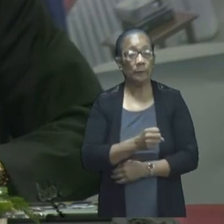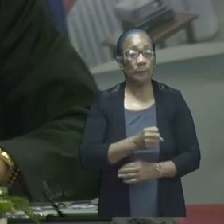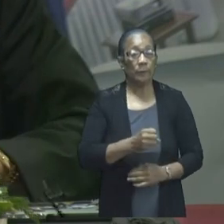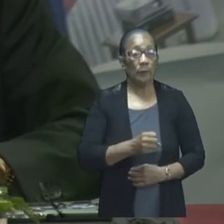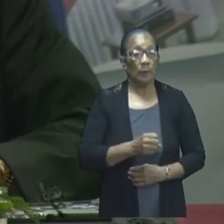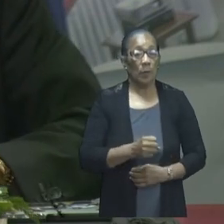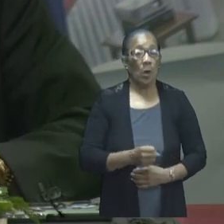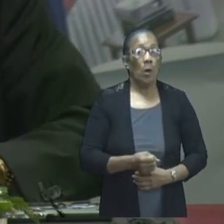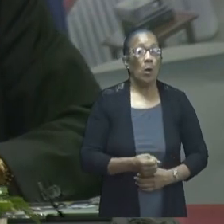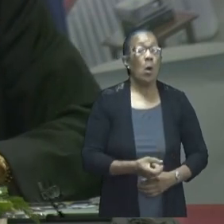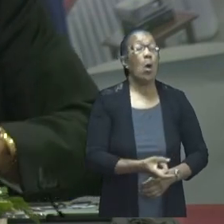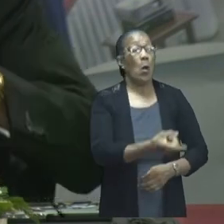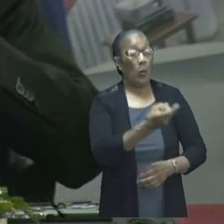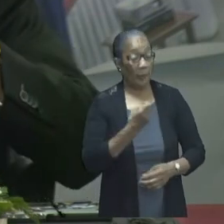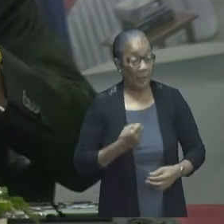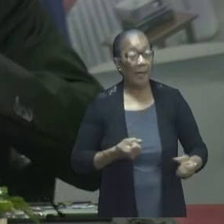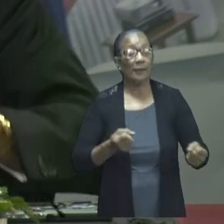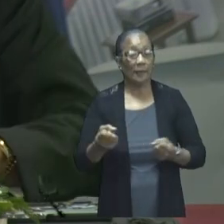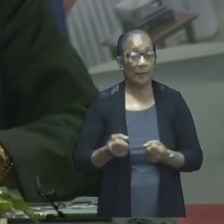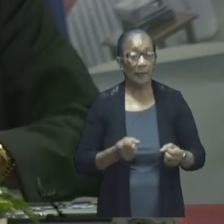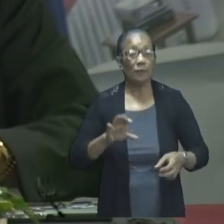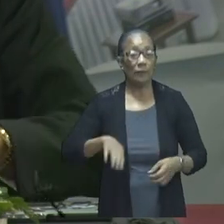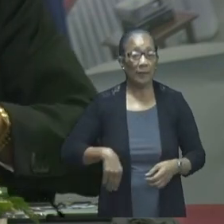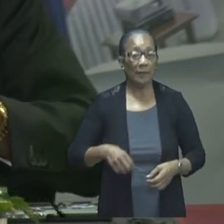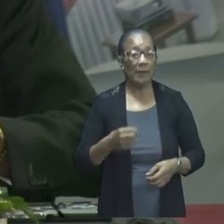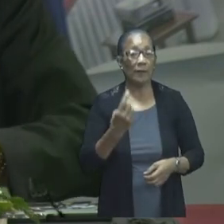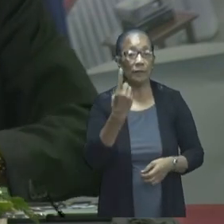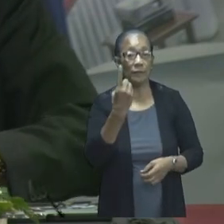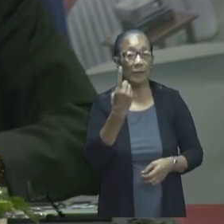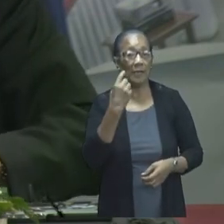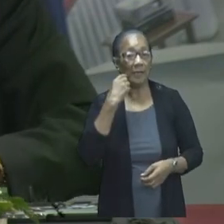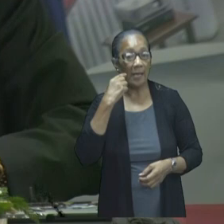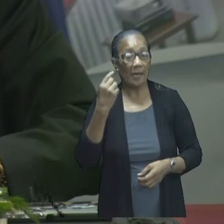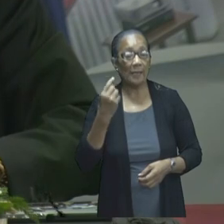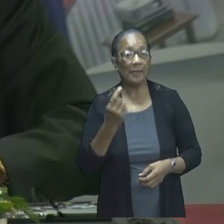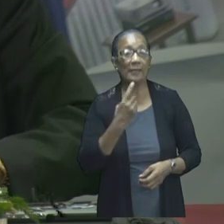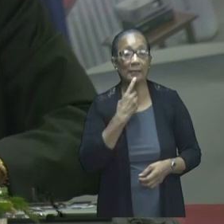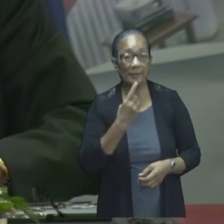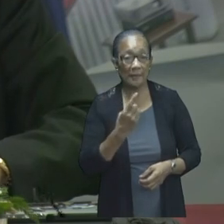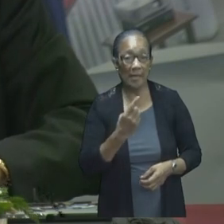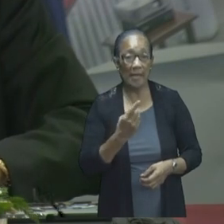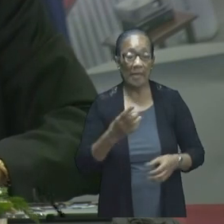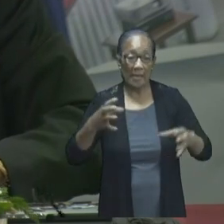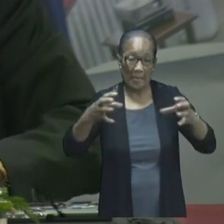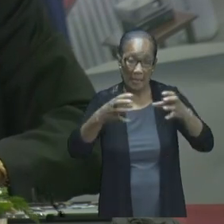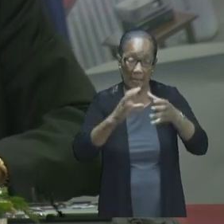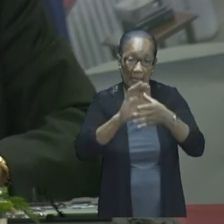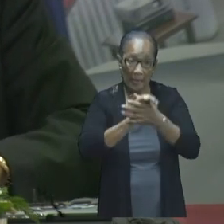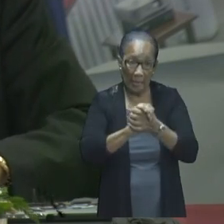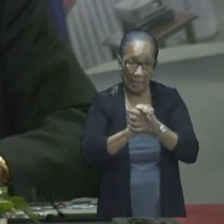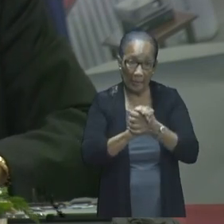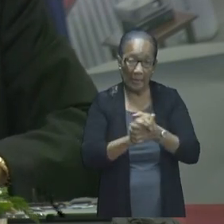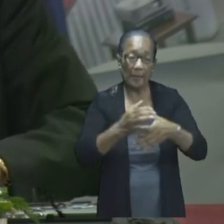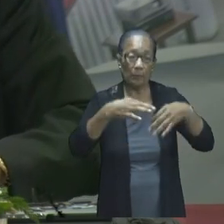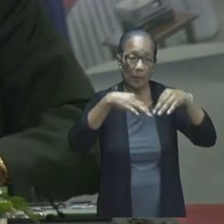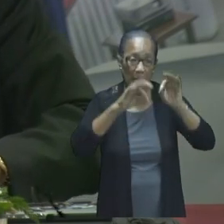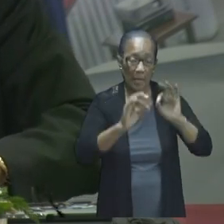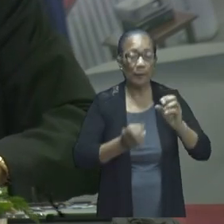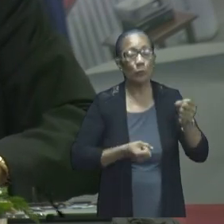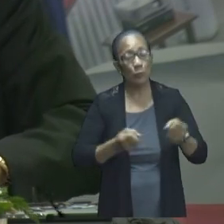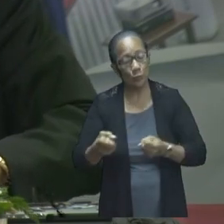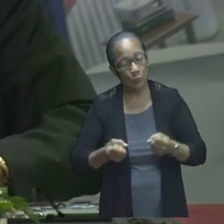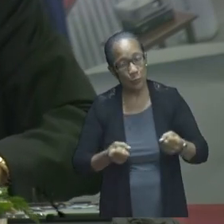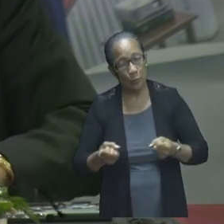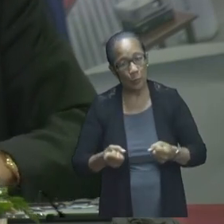uitdaging regeren ja dat hebben vanaf dag 1 gezegd en daarom hebben we ook is er een hij timberlake eenheid en bestuur en ik heb laten